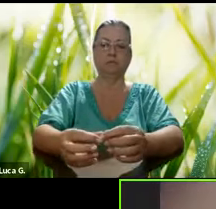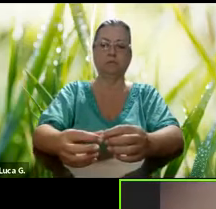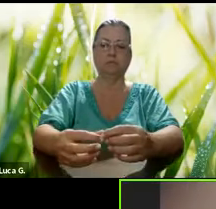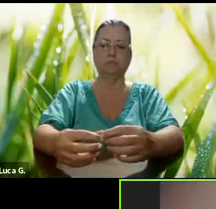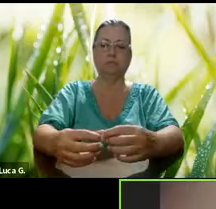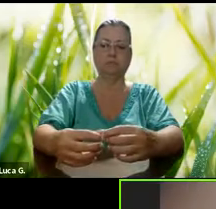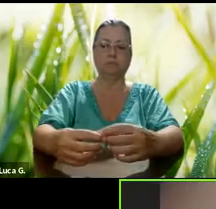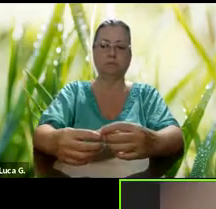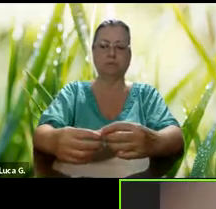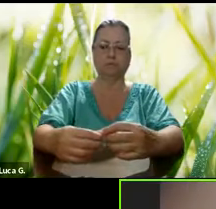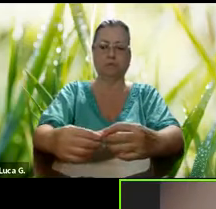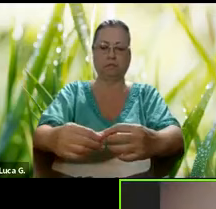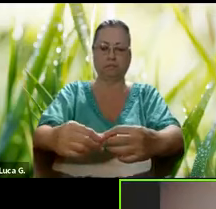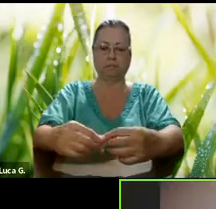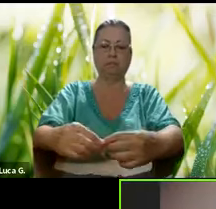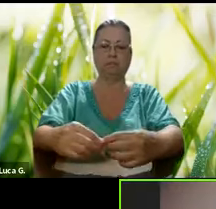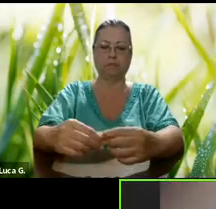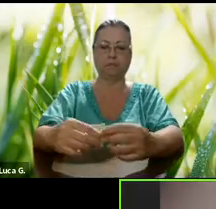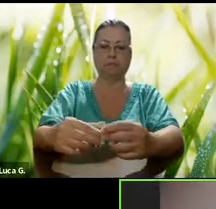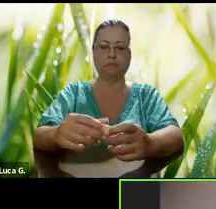la nostra potenzialità,